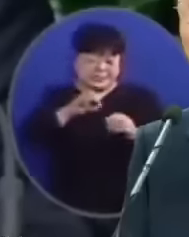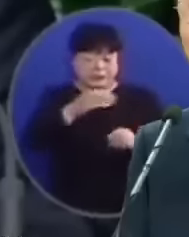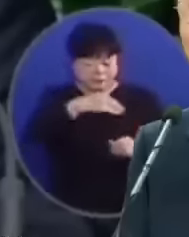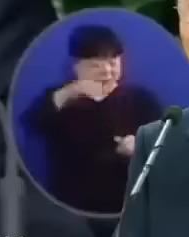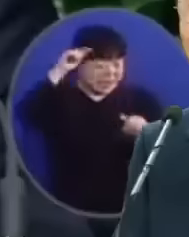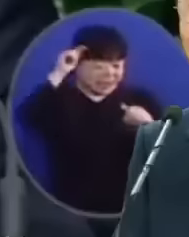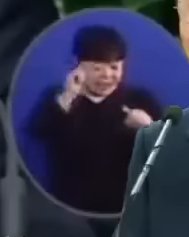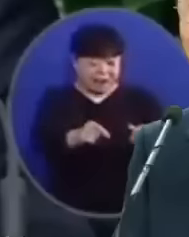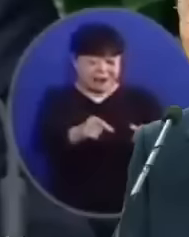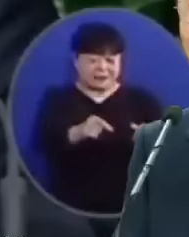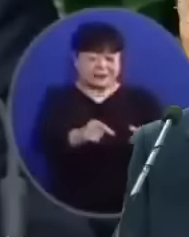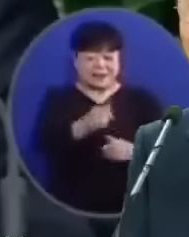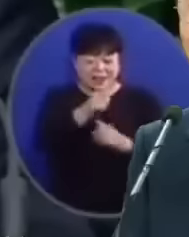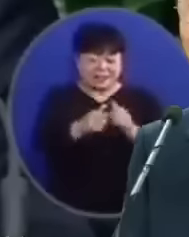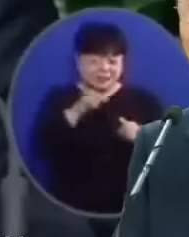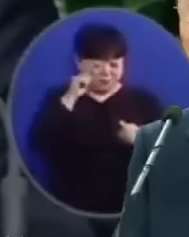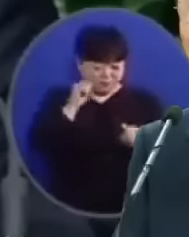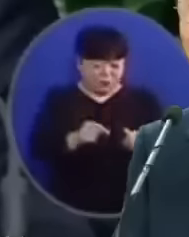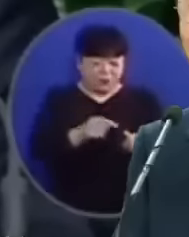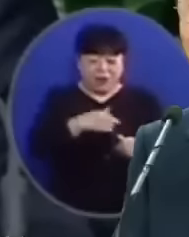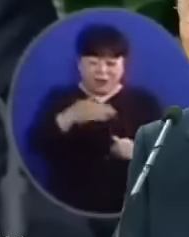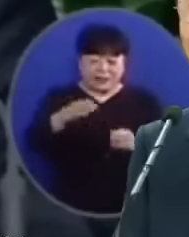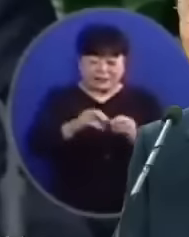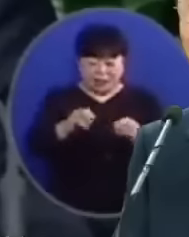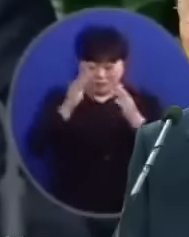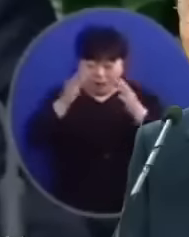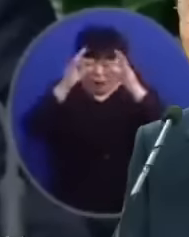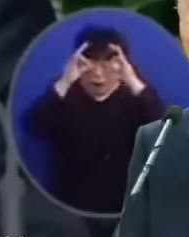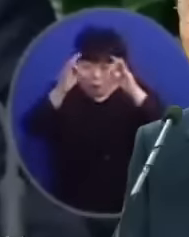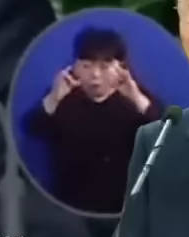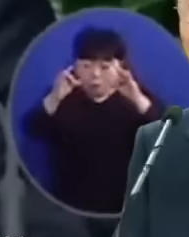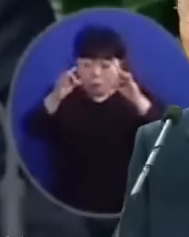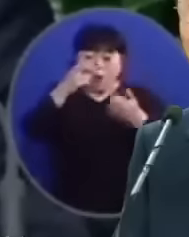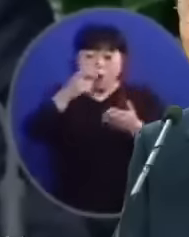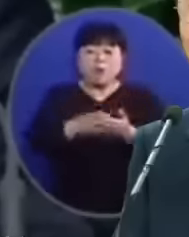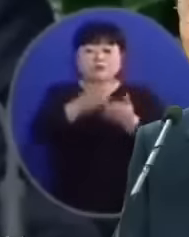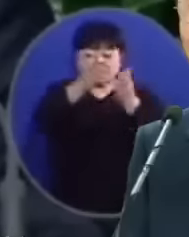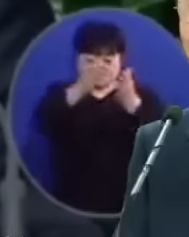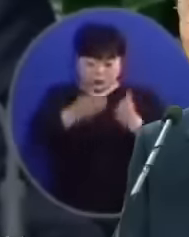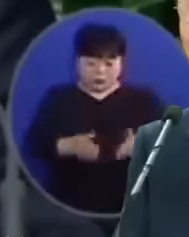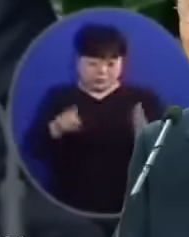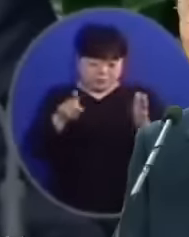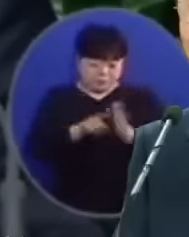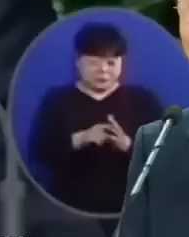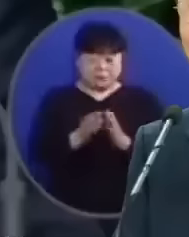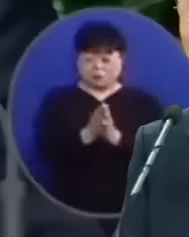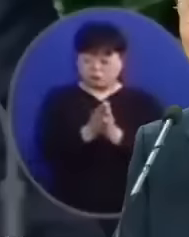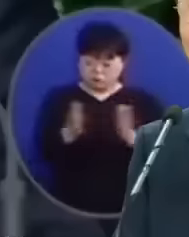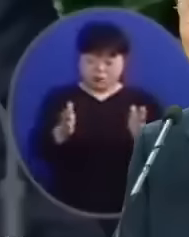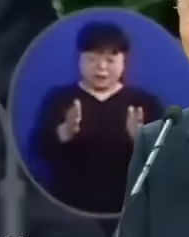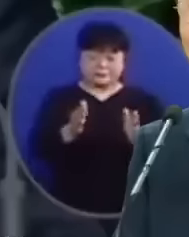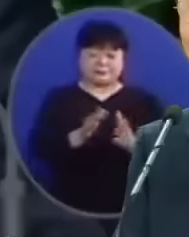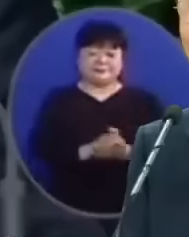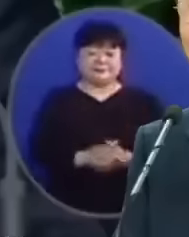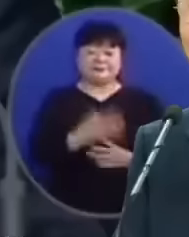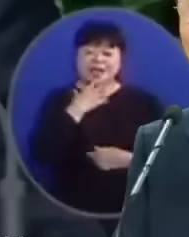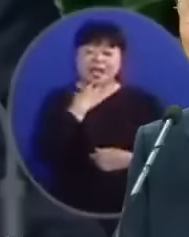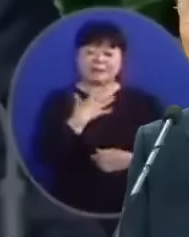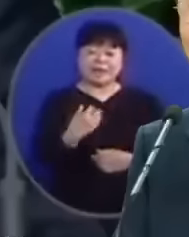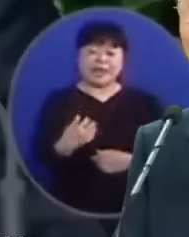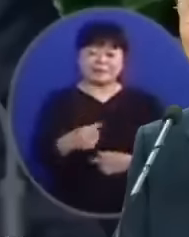가라. 하나님이 가라는 땅을 바라보는 바라봄의 법칙을 통해서 믿음으로 출발한 것이